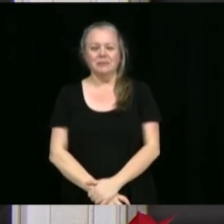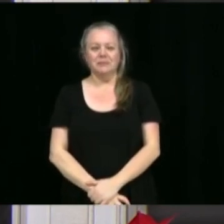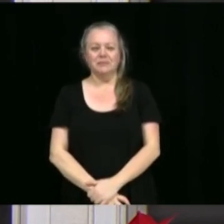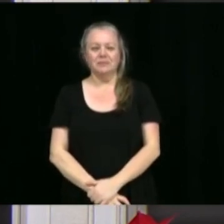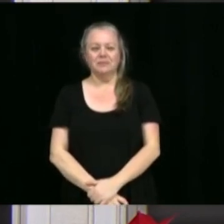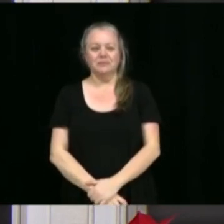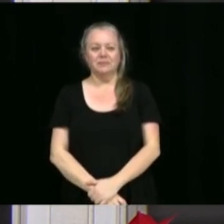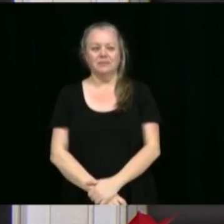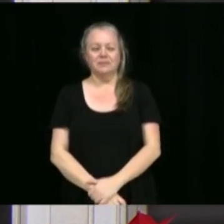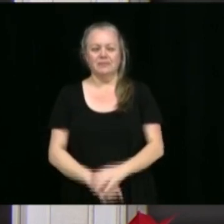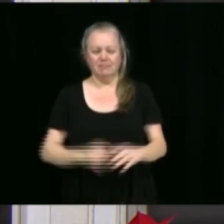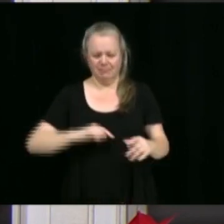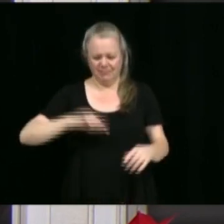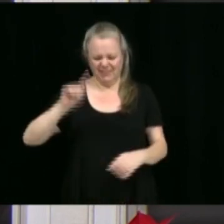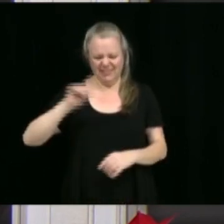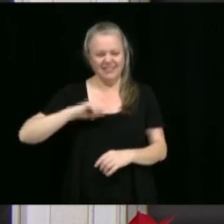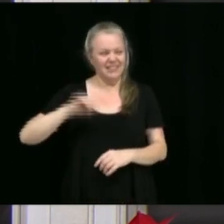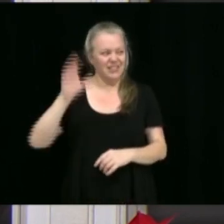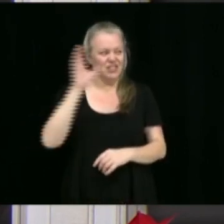C'est comme si j'ai pas la nouvelle.